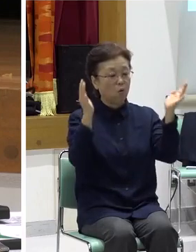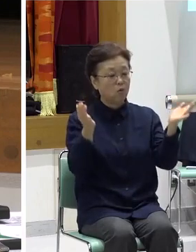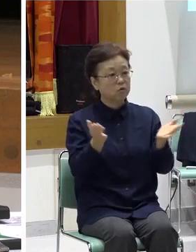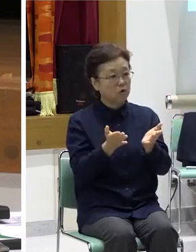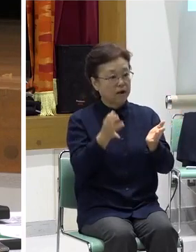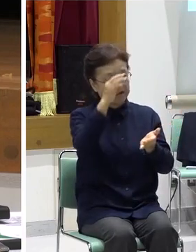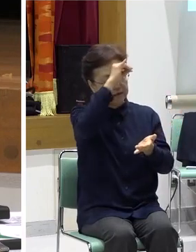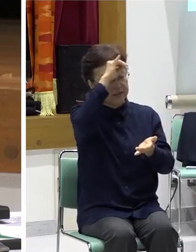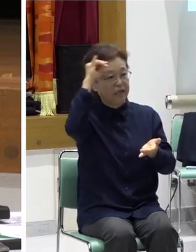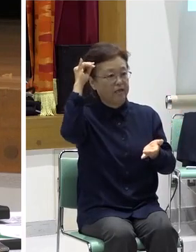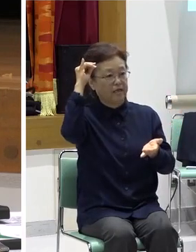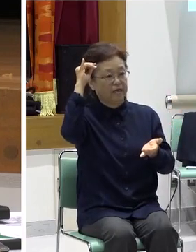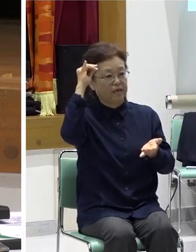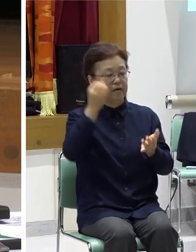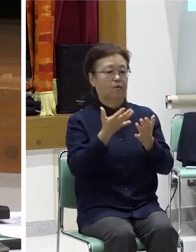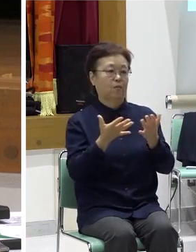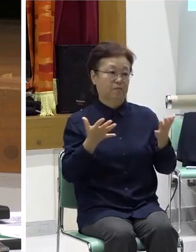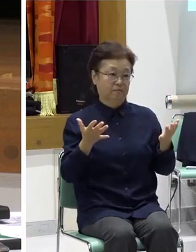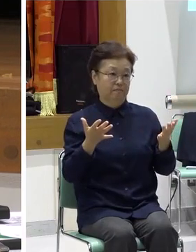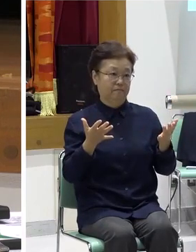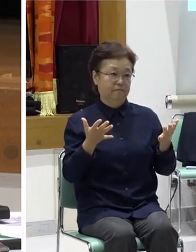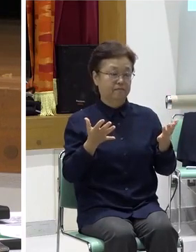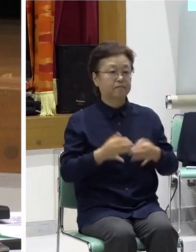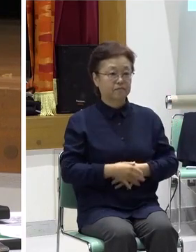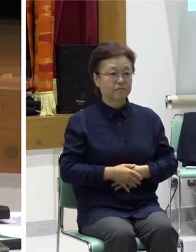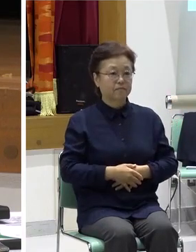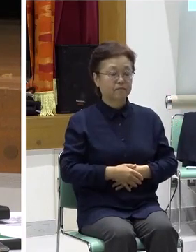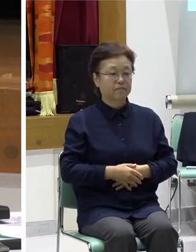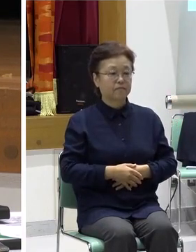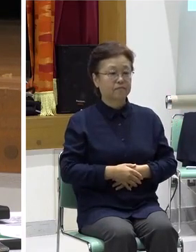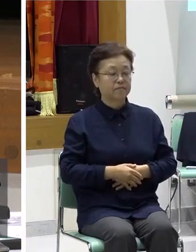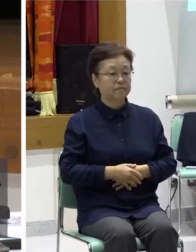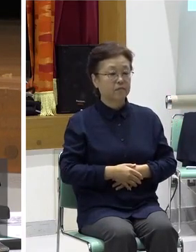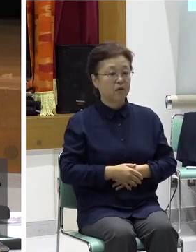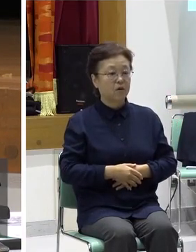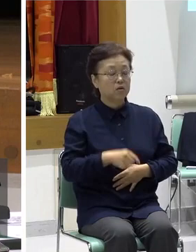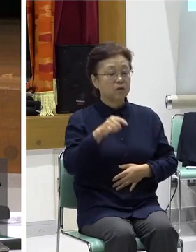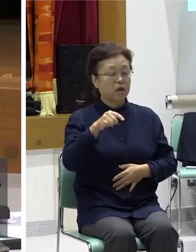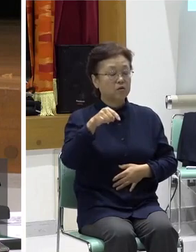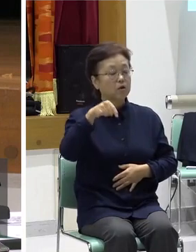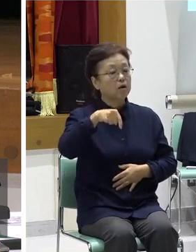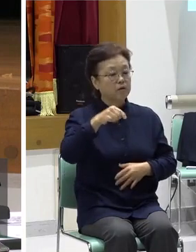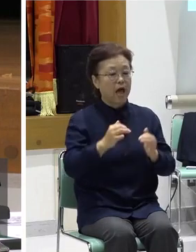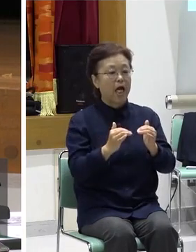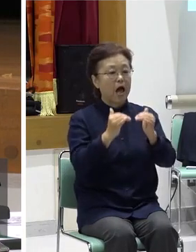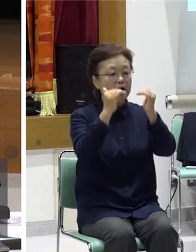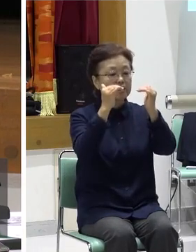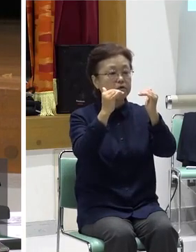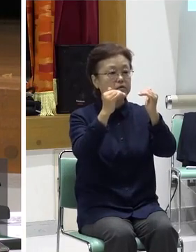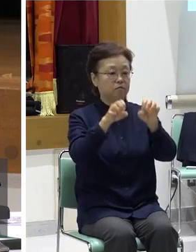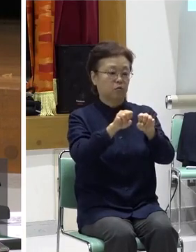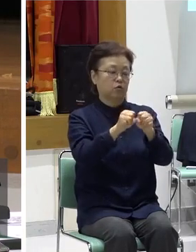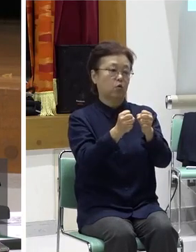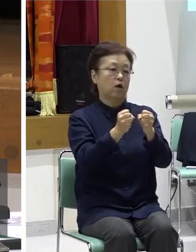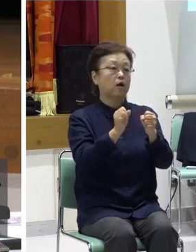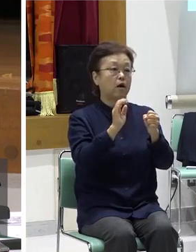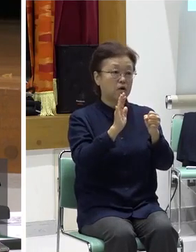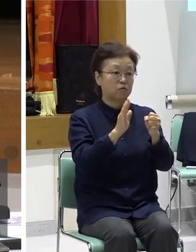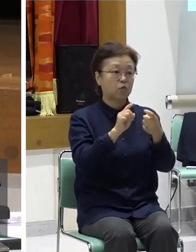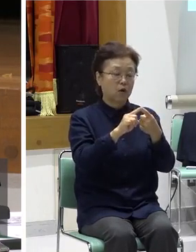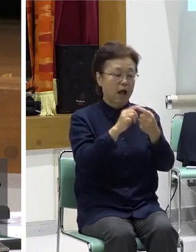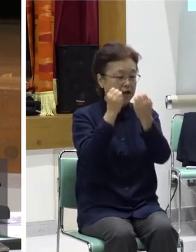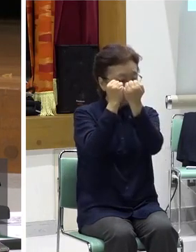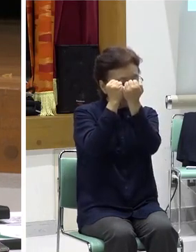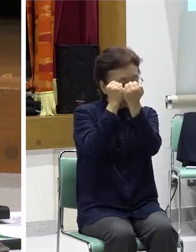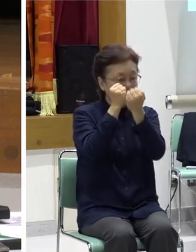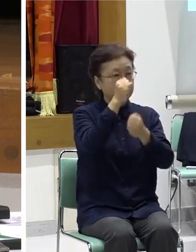知的な部分っていうところで、そういった方の中には、発達の障害のある方であったりとか、あと自閉症